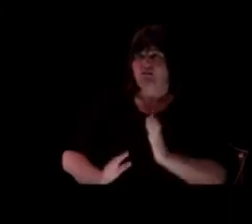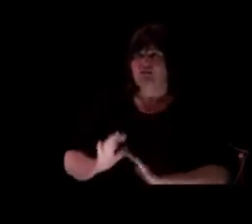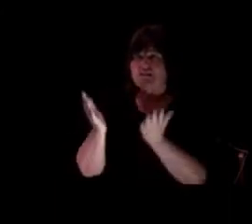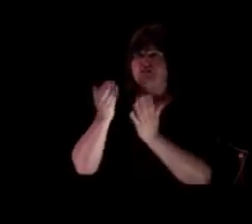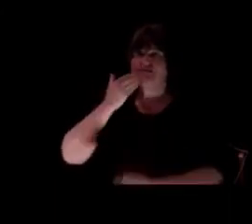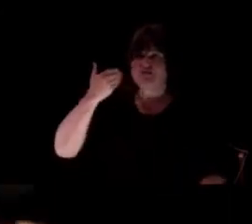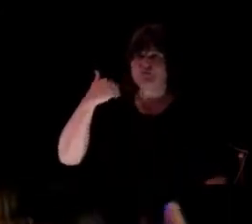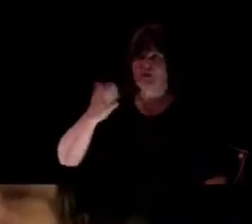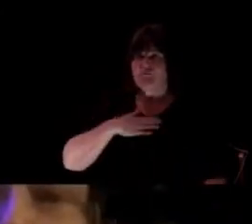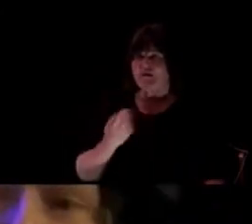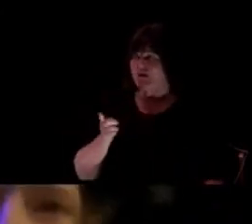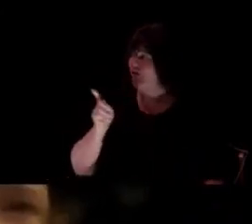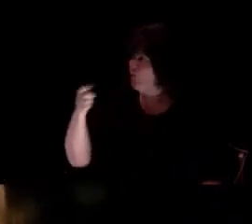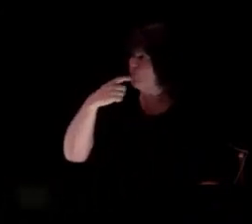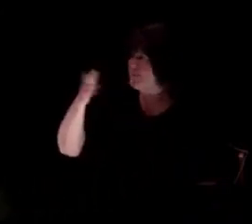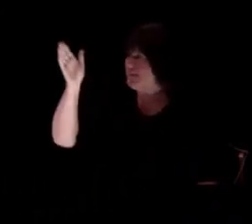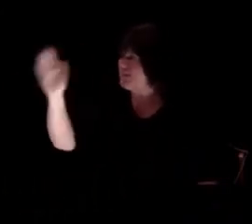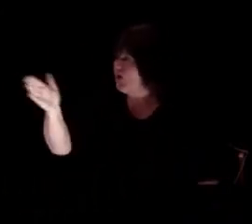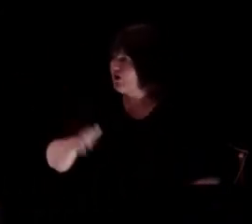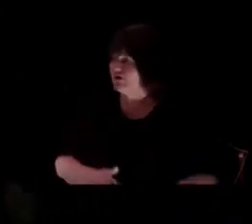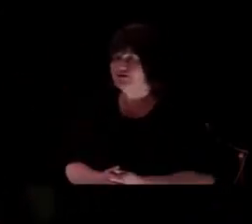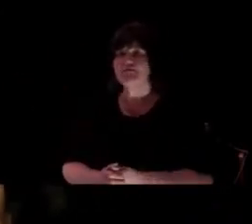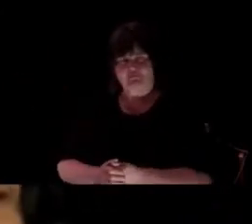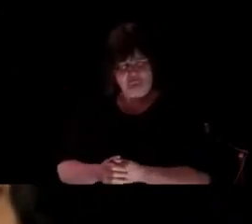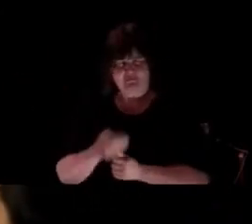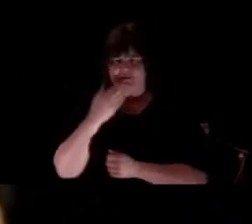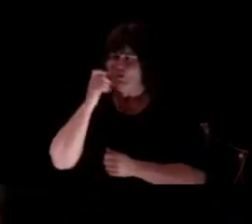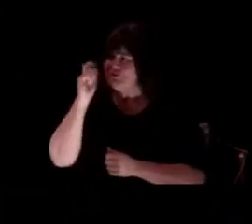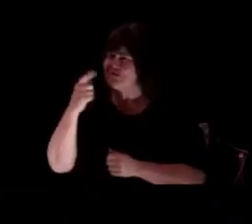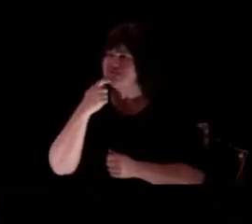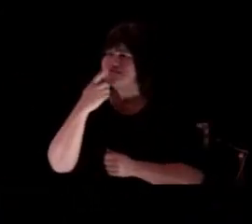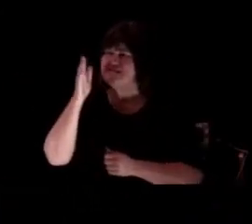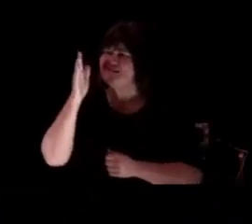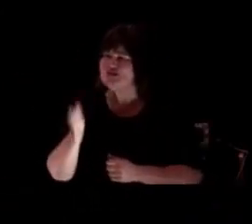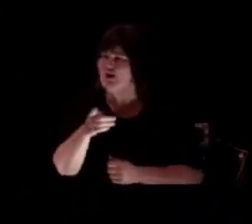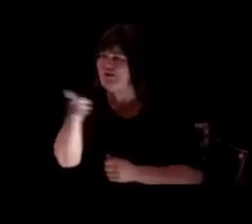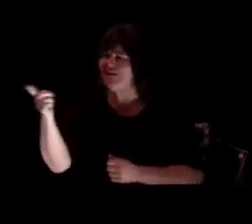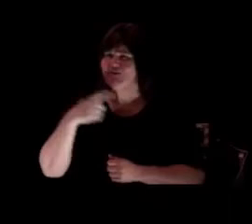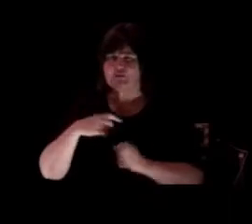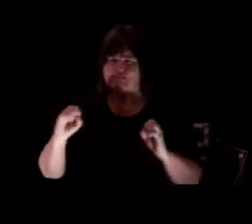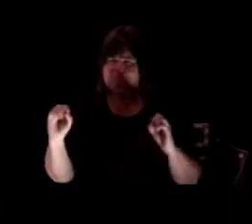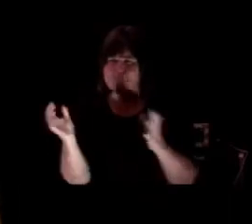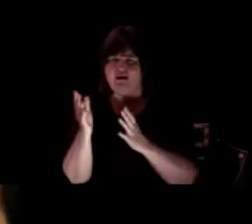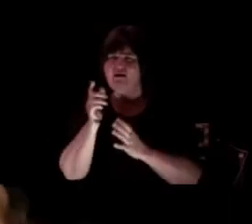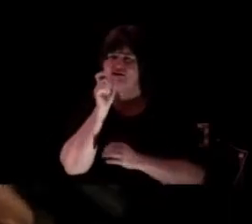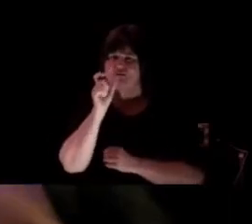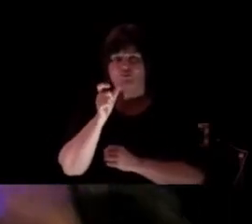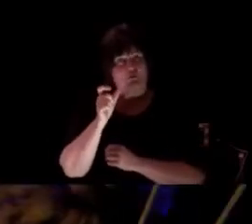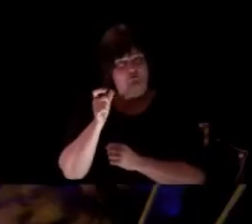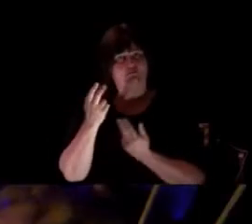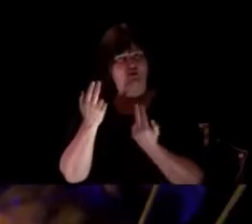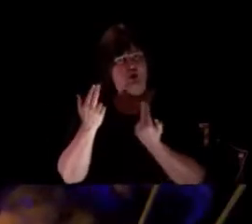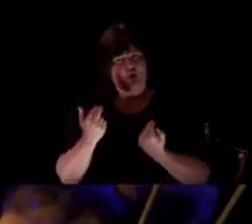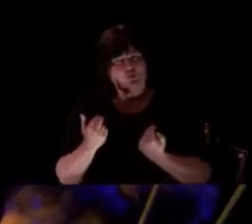takk. Så det et godt tips, si takk. Og det litt sånn magisk ord, og derfor det ganske ydmykt, sant?